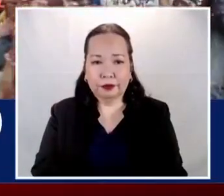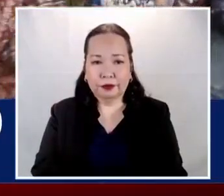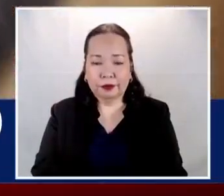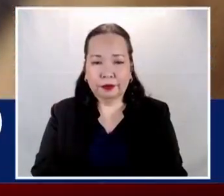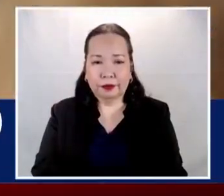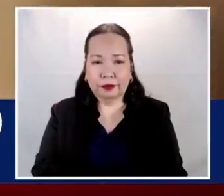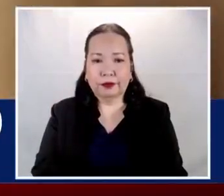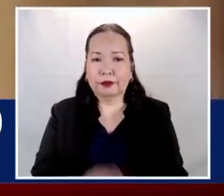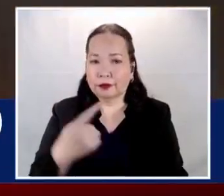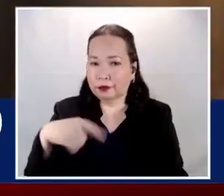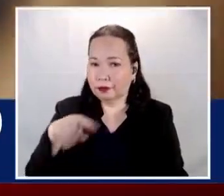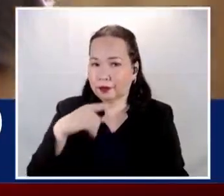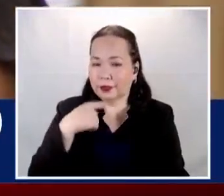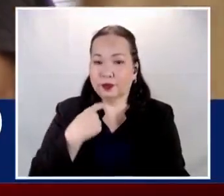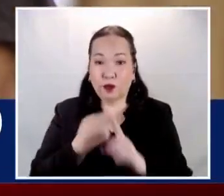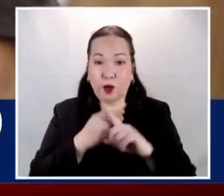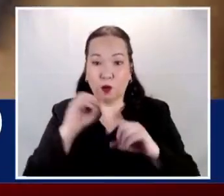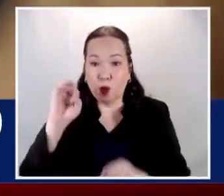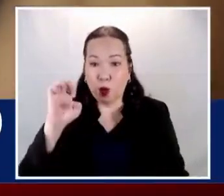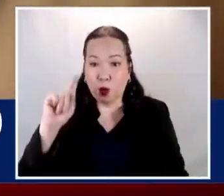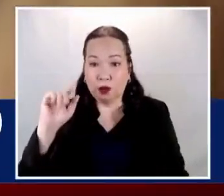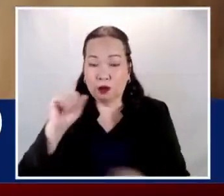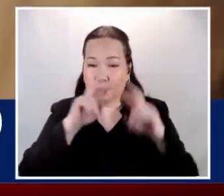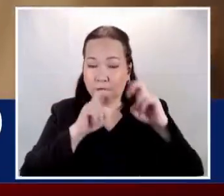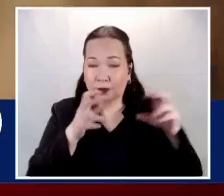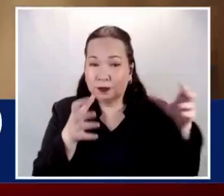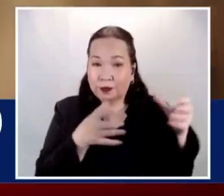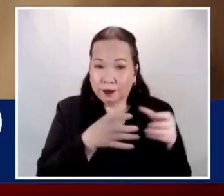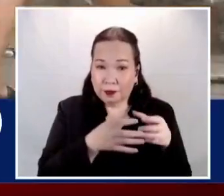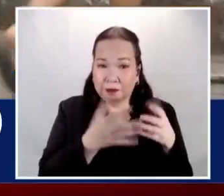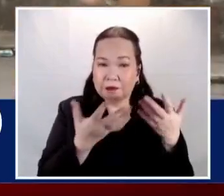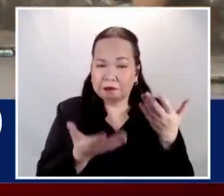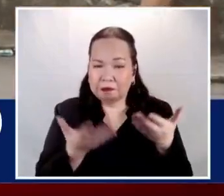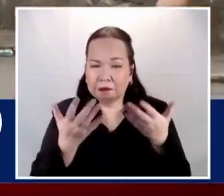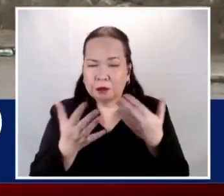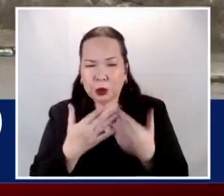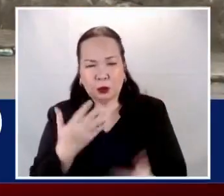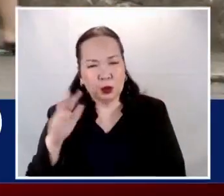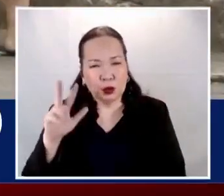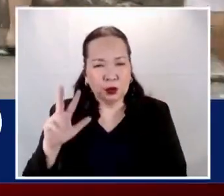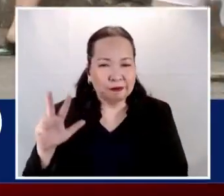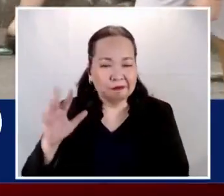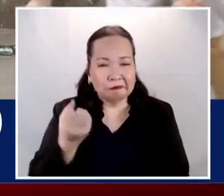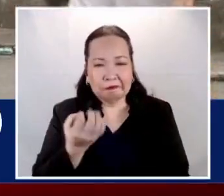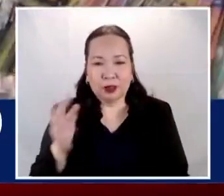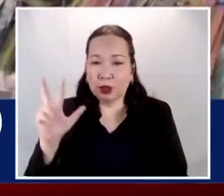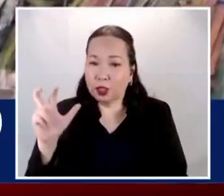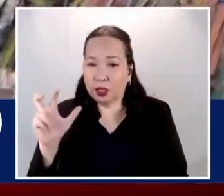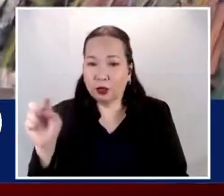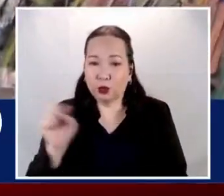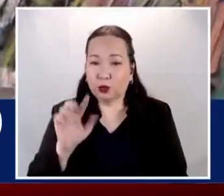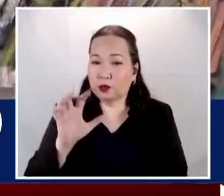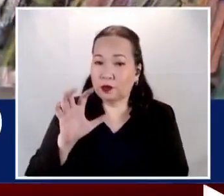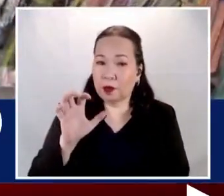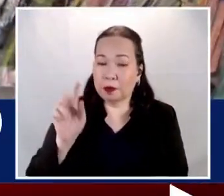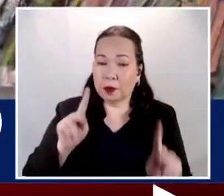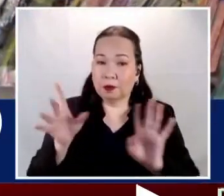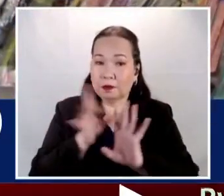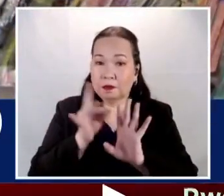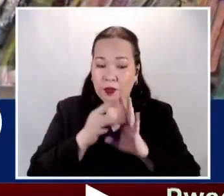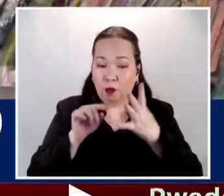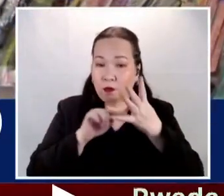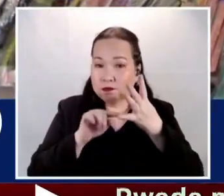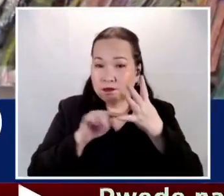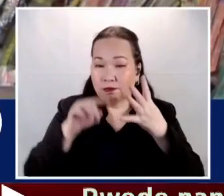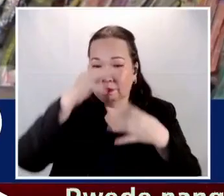Sa pagtataya ng Okta Research Group, posibleng pumalo na lang sa 300 hanggang 500 sa huling bahagi ng Marso ang bilang